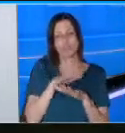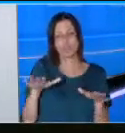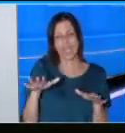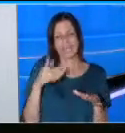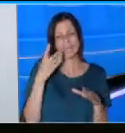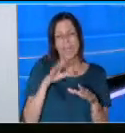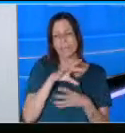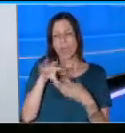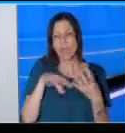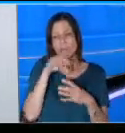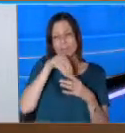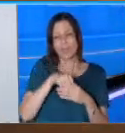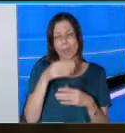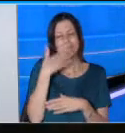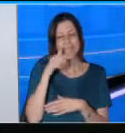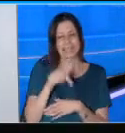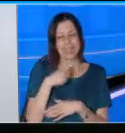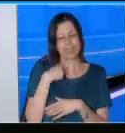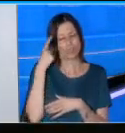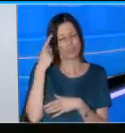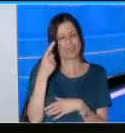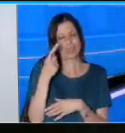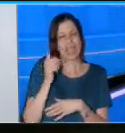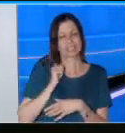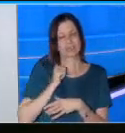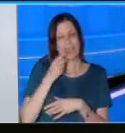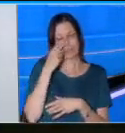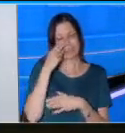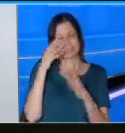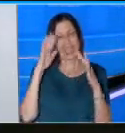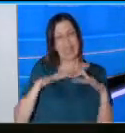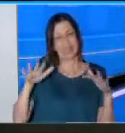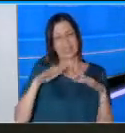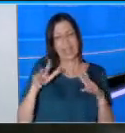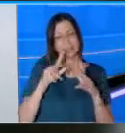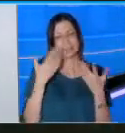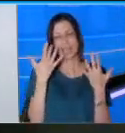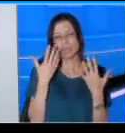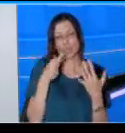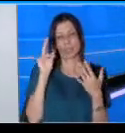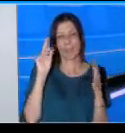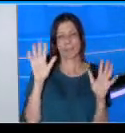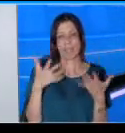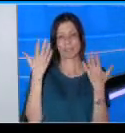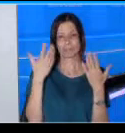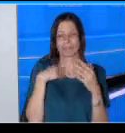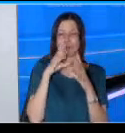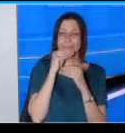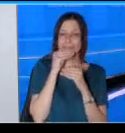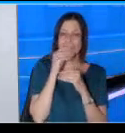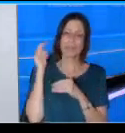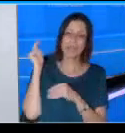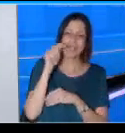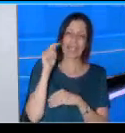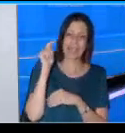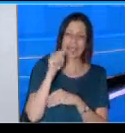המאומות בתוך מדינת ישראל, אני חושבת שהצבא מנסה באמת להרגיע את המצב כמה שיותר מהר. כן, בואי נדבר על הירי